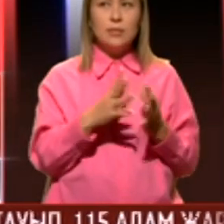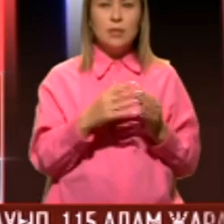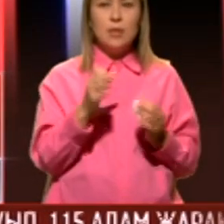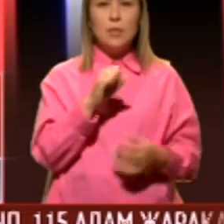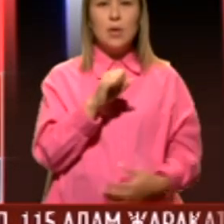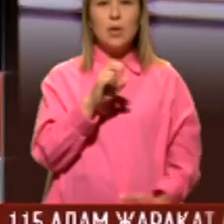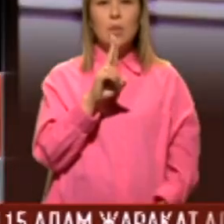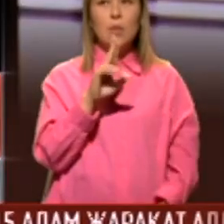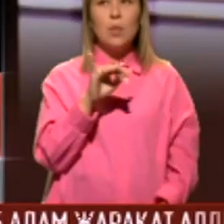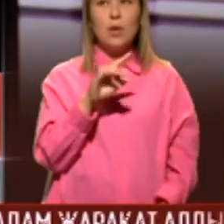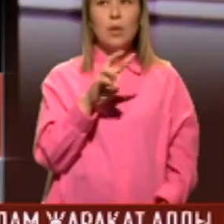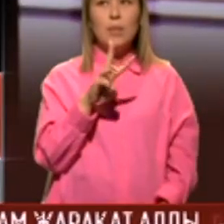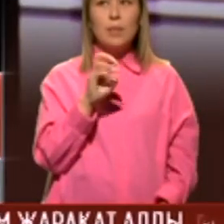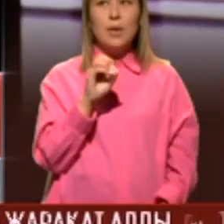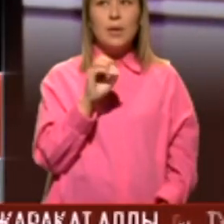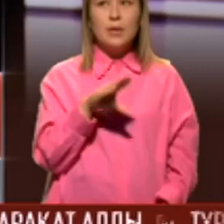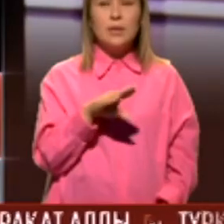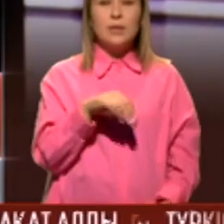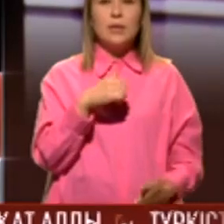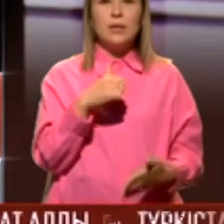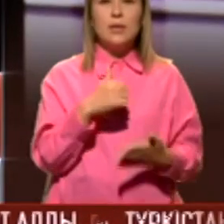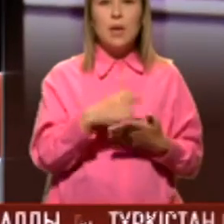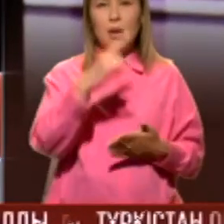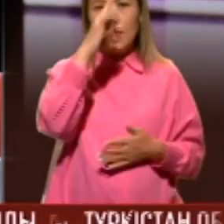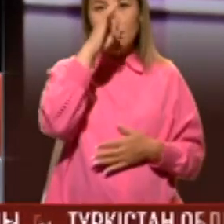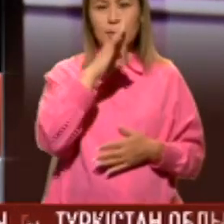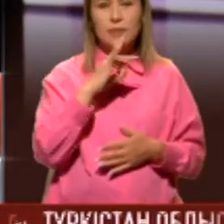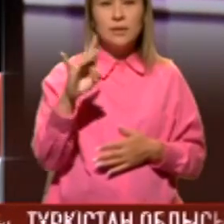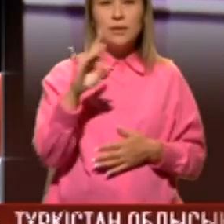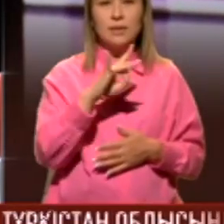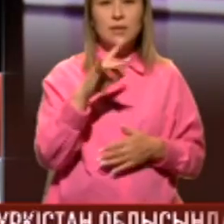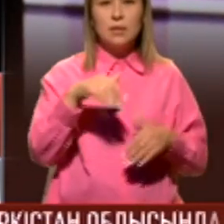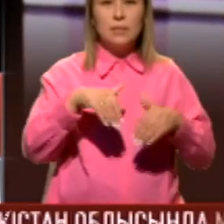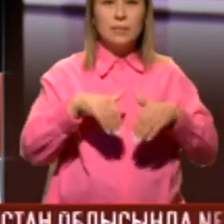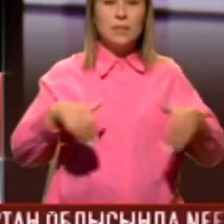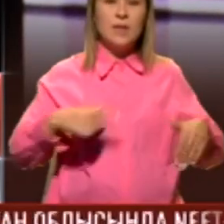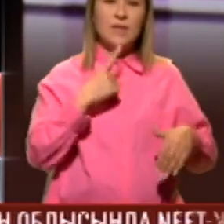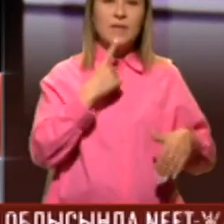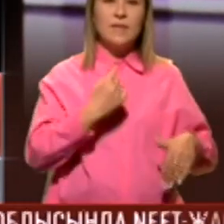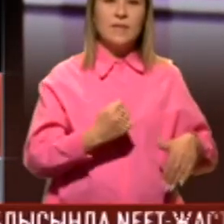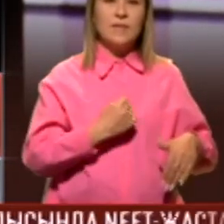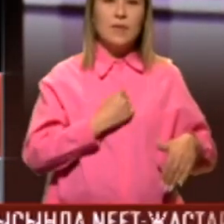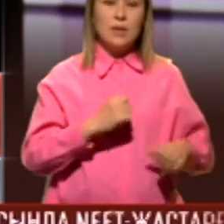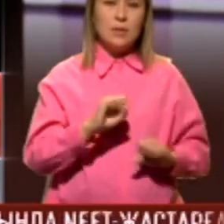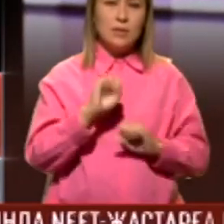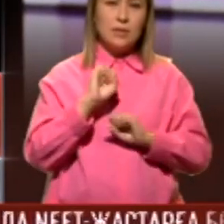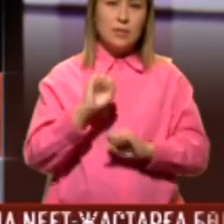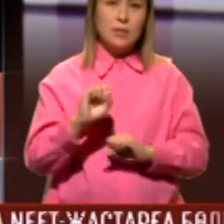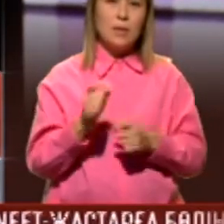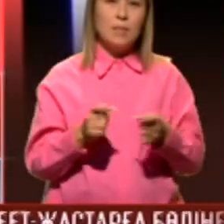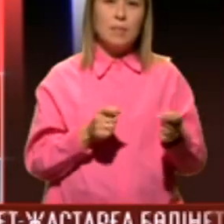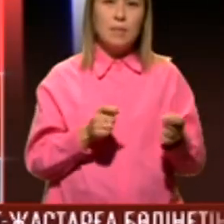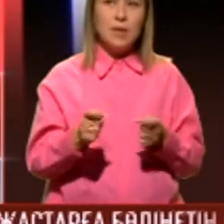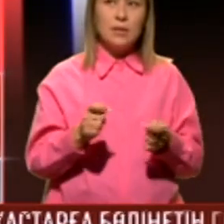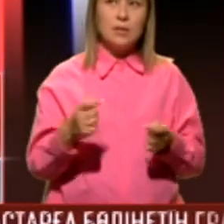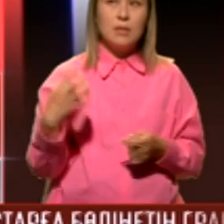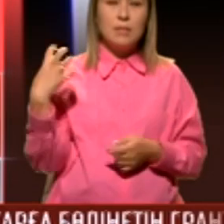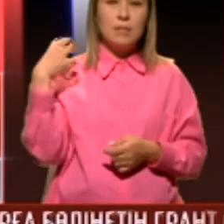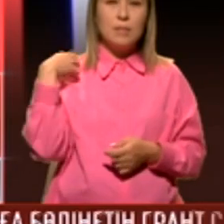Құрмет ағамыз. Және де Қазақстан Республикасы қарулы күштер бас штабының жедел жоспарлау департаментінің басқарма